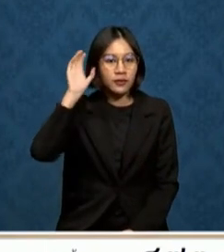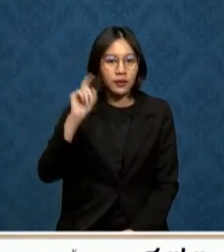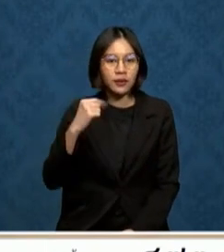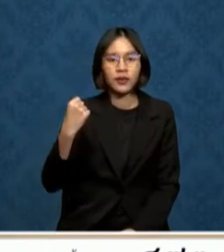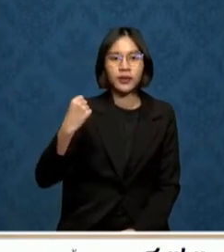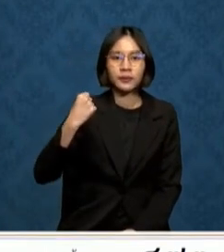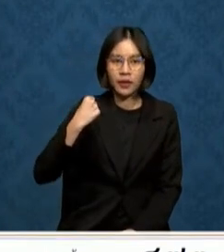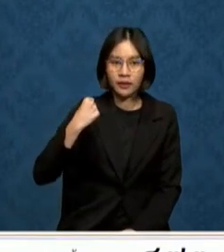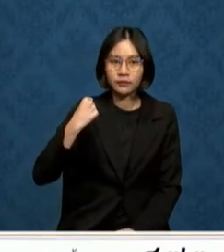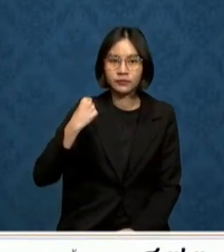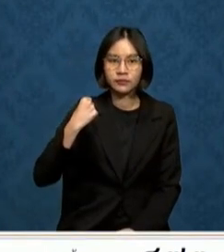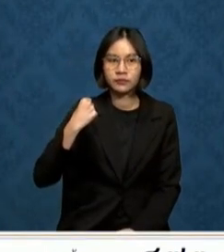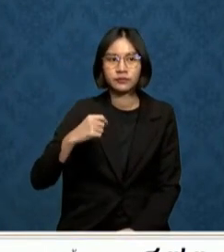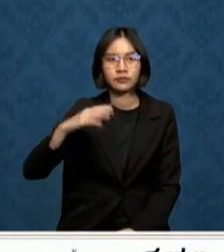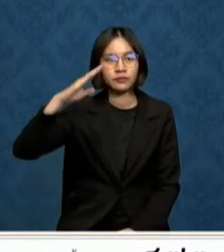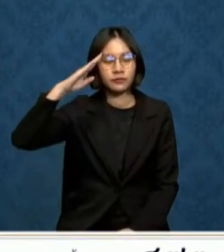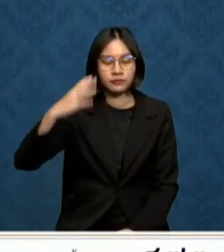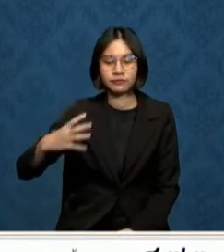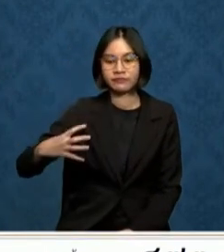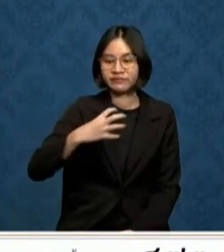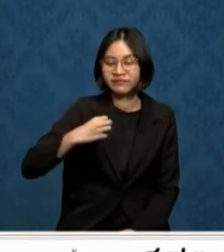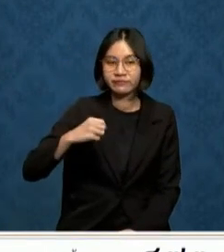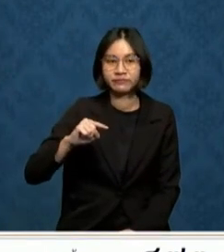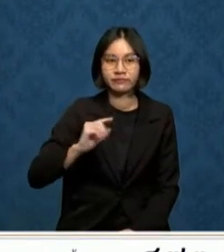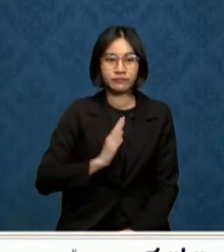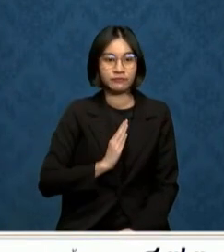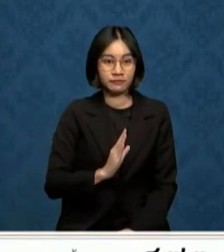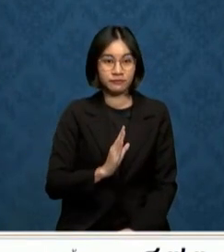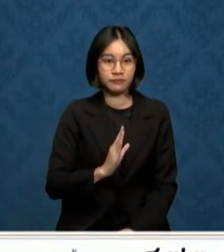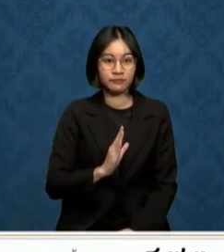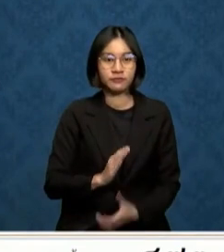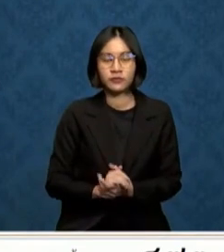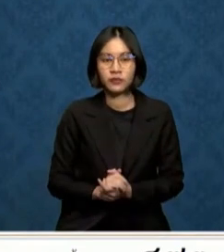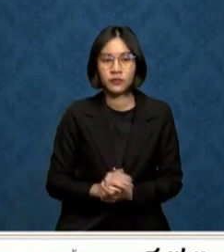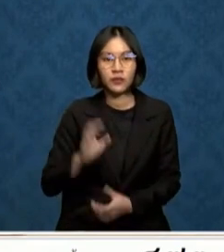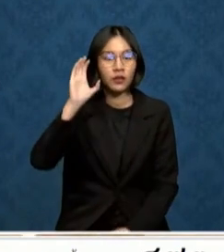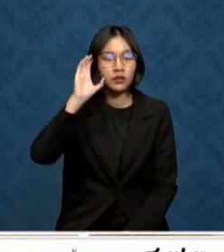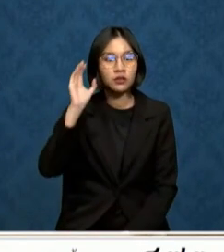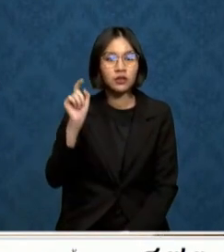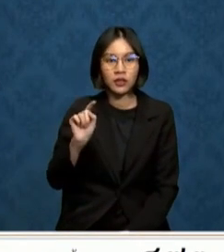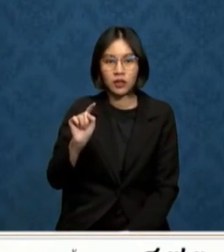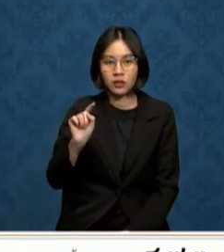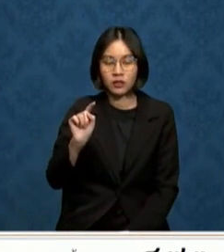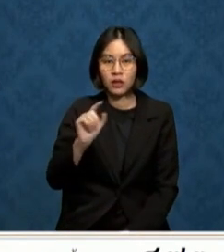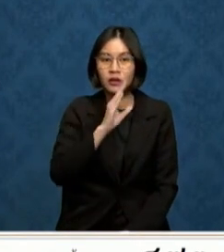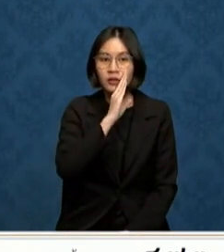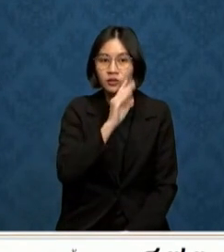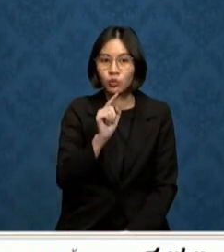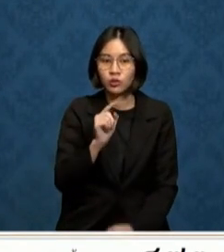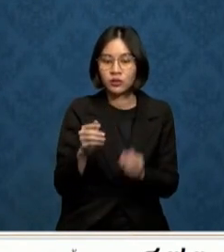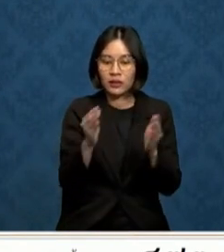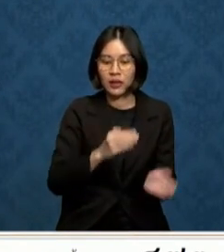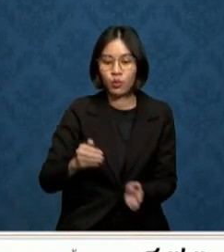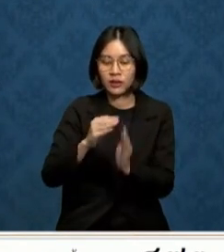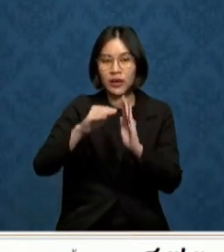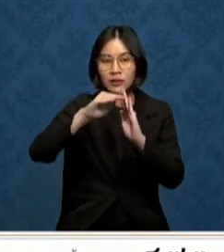าจเผด็จการอำนาจคือธรรมเนี่ยนะครับเชื่อว่าถ้าหากว่าใช้กระบวนการ